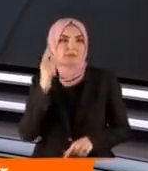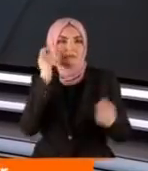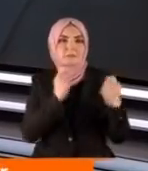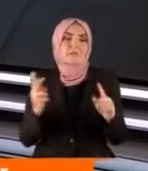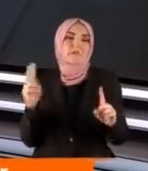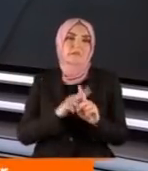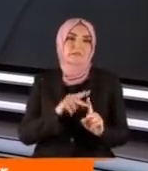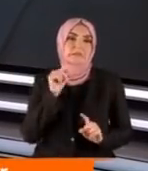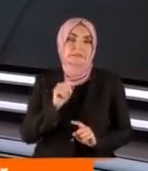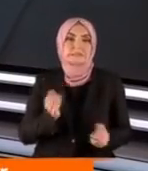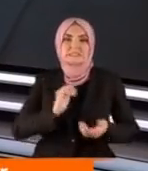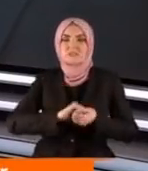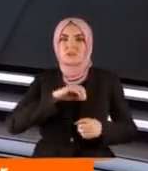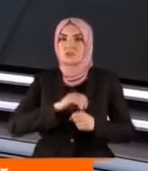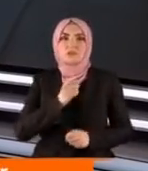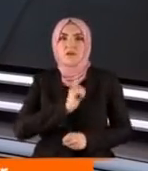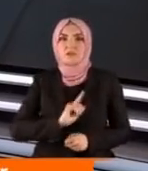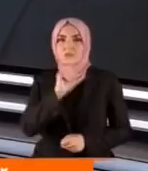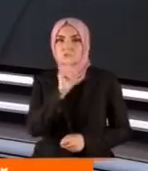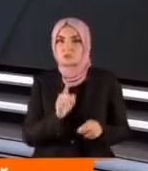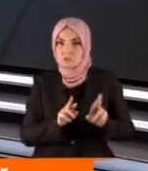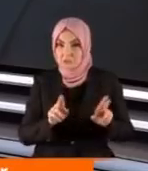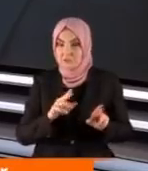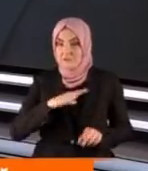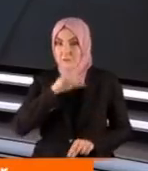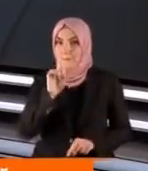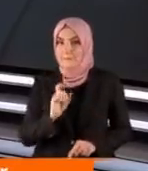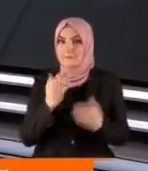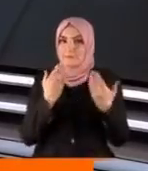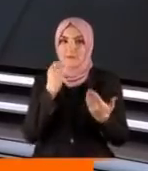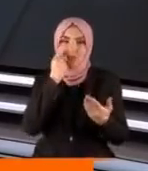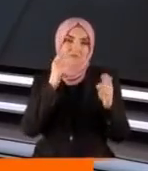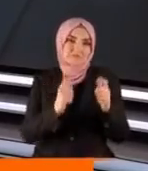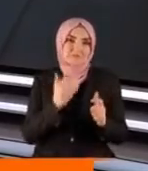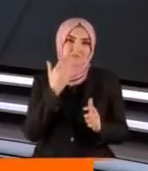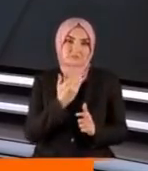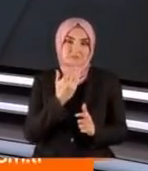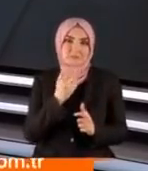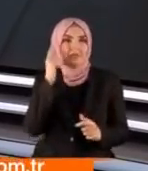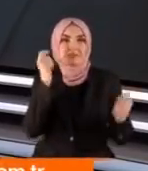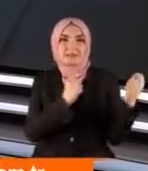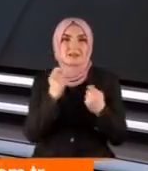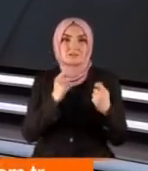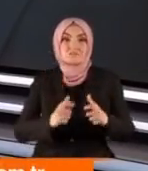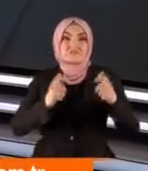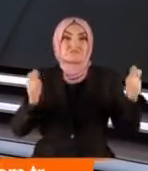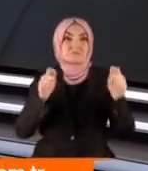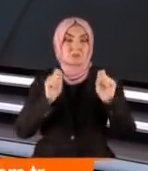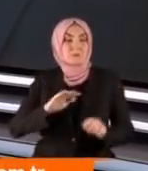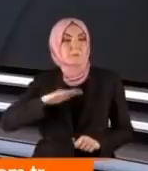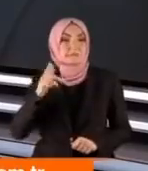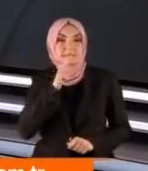soruları soruldu başkent kulislerinde. Bugünse tartışmayı hareketlendirecek bir başka ses geldi. Sesin geldiği yer bu kez